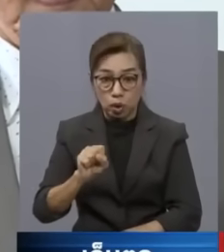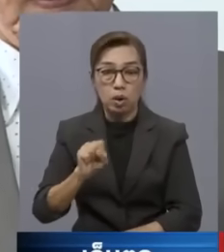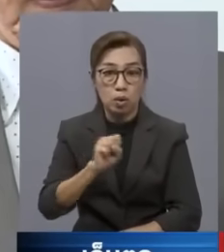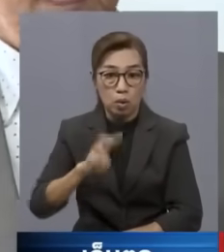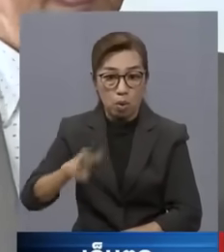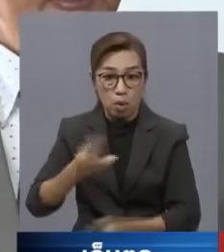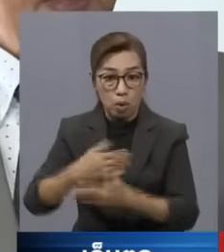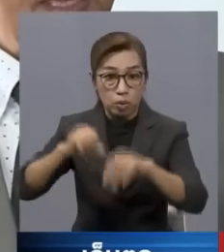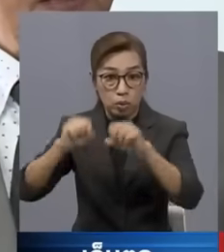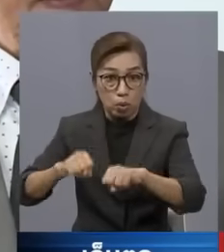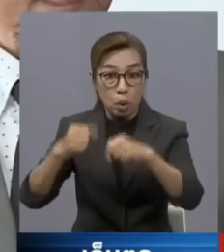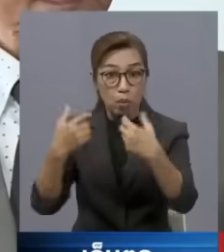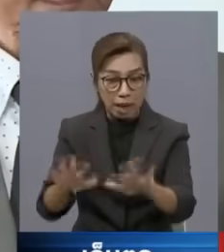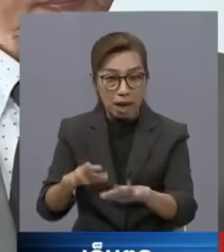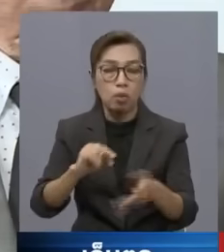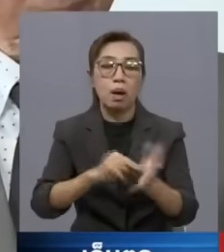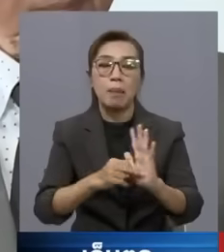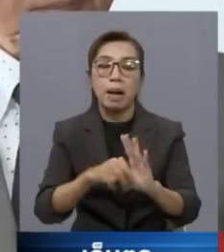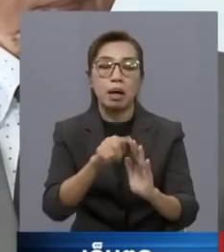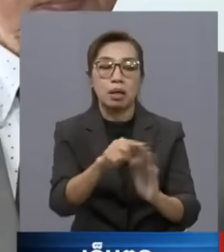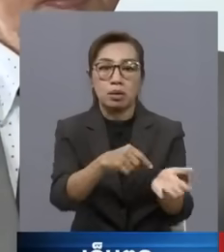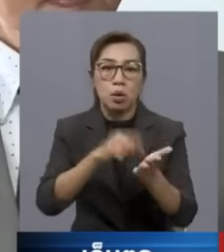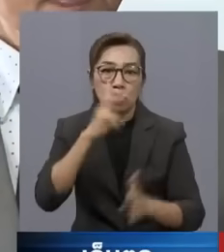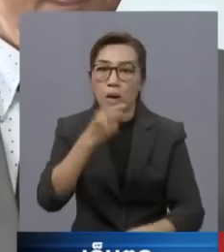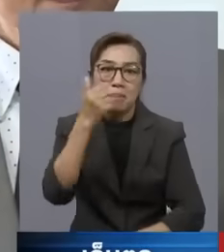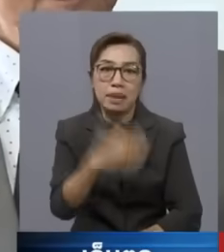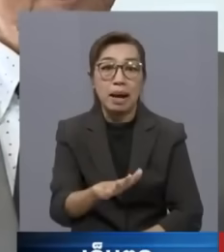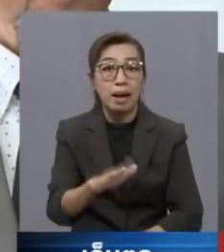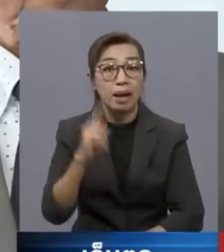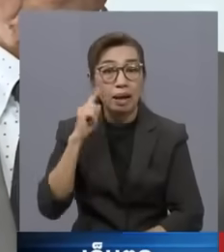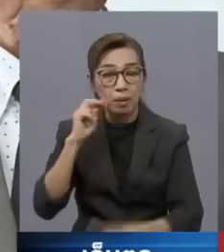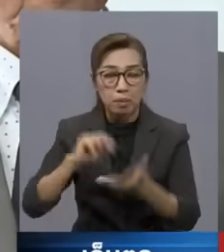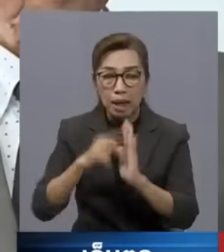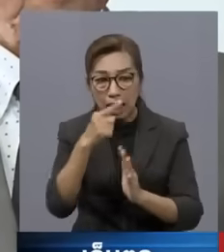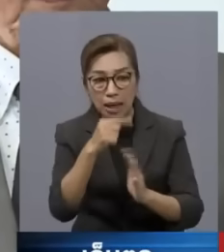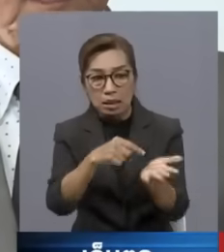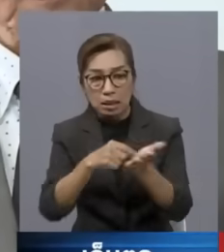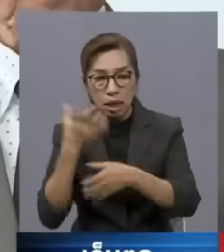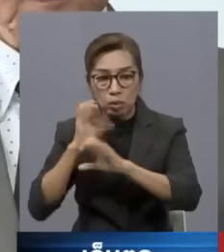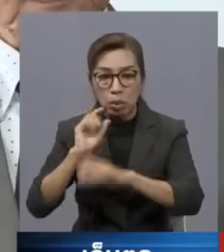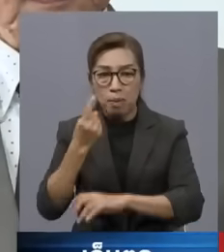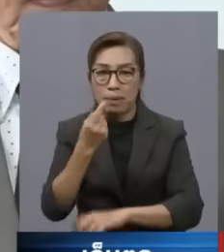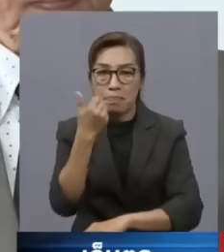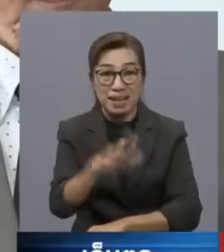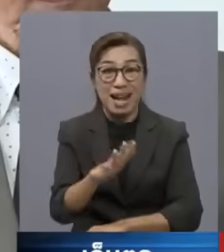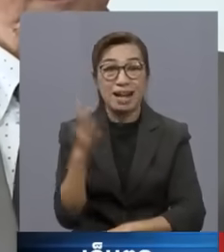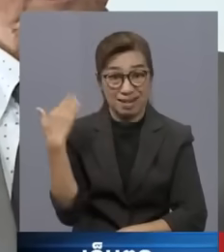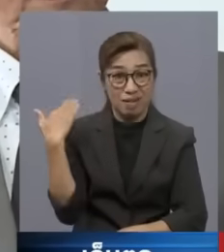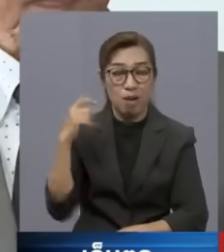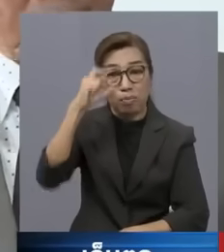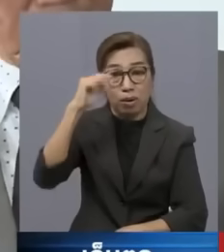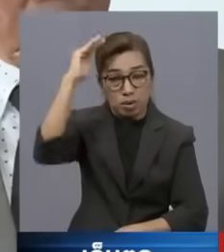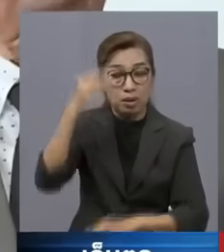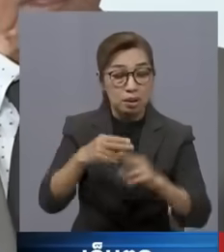ถือว่าคำวินิจฉัยนั้นเป็นเด็ดขาดจึงไม่มีทางเป็นอื่นที่จะมีผู้เสนอให้ทบทวนได้โดยกรณี